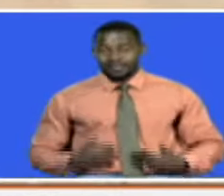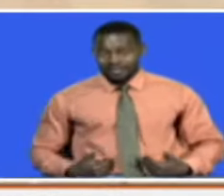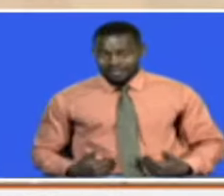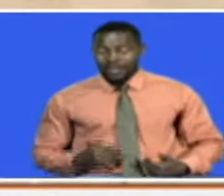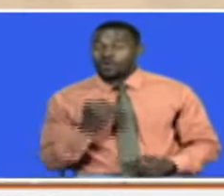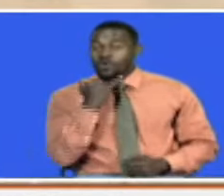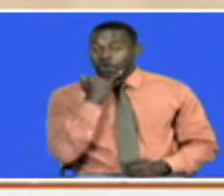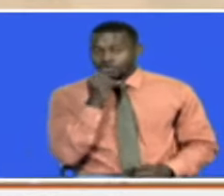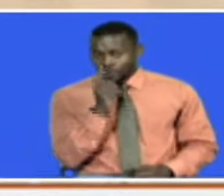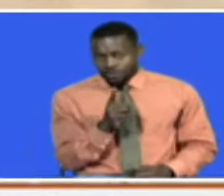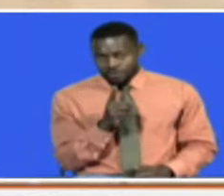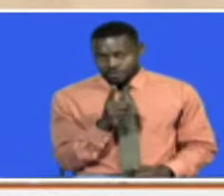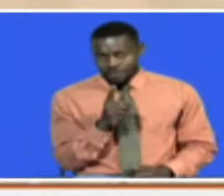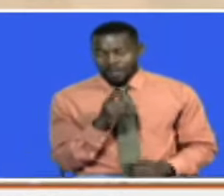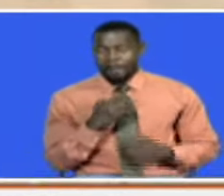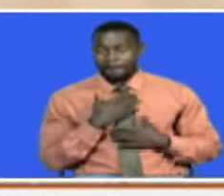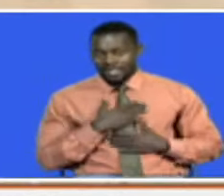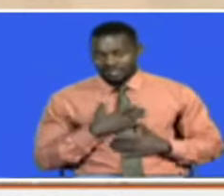I have wronged you.